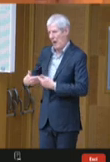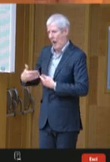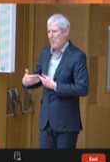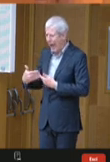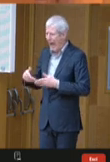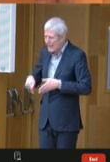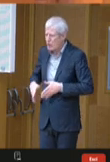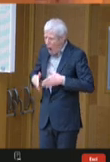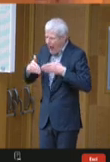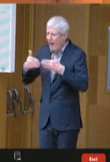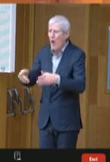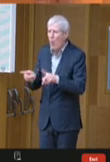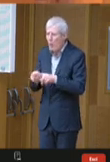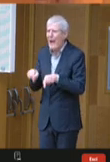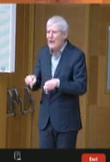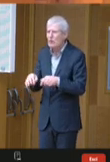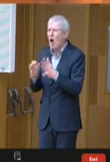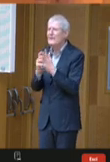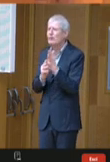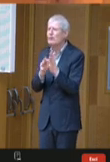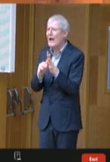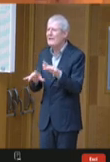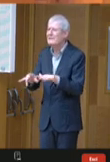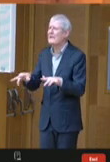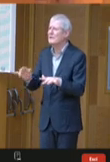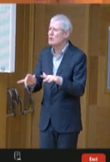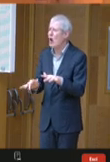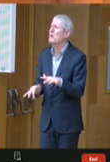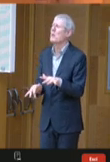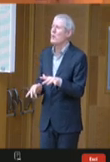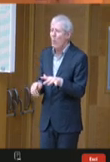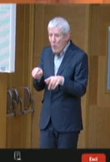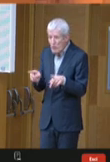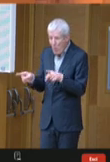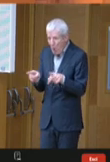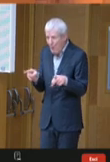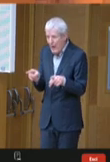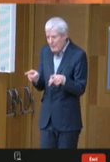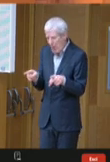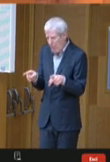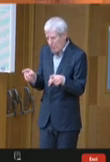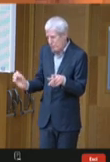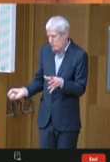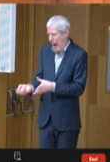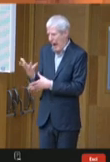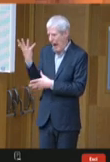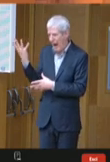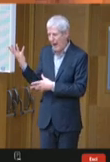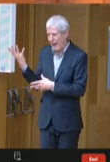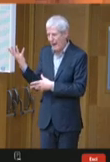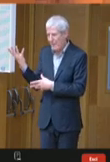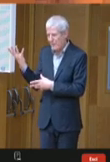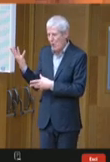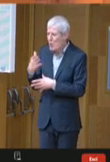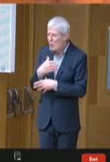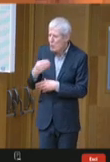nella digitalizzazione, che è un momento ovviamente di innovazione che tutti